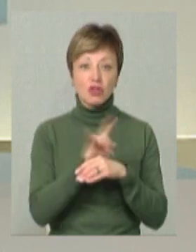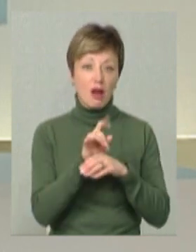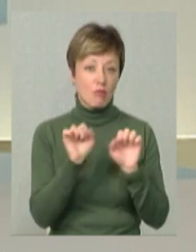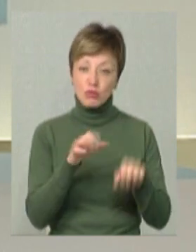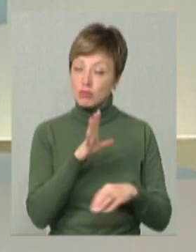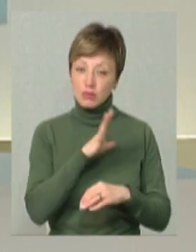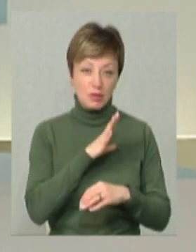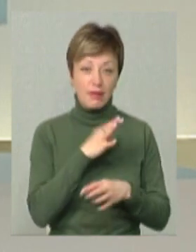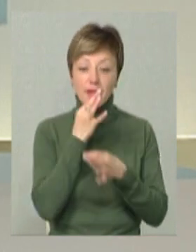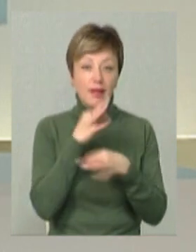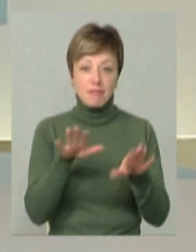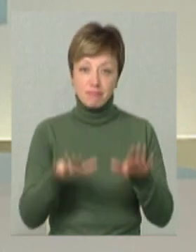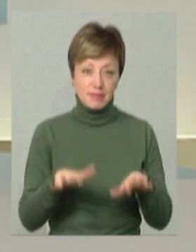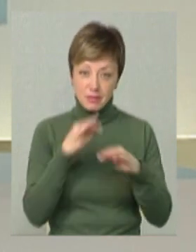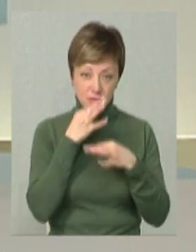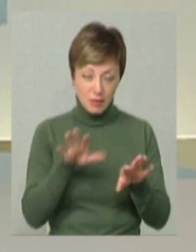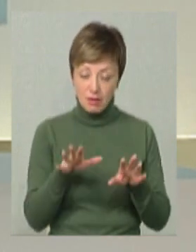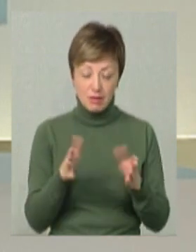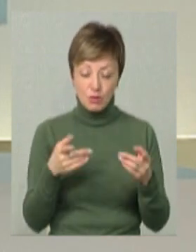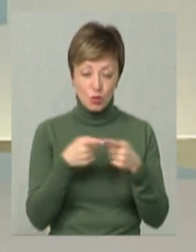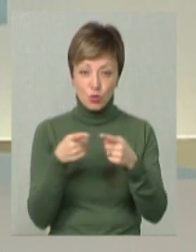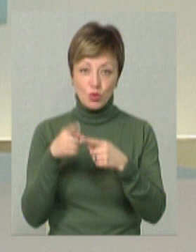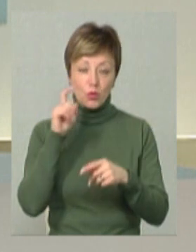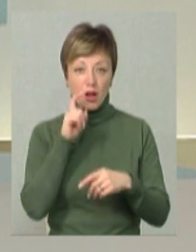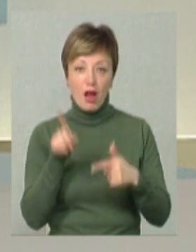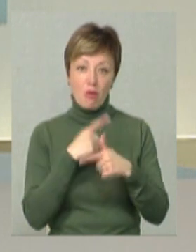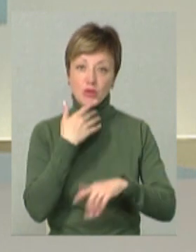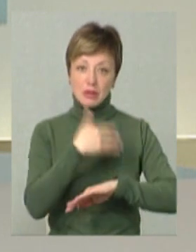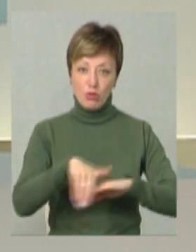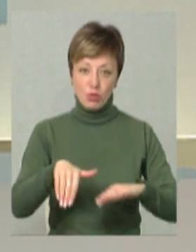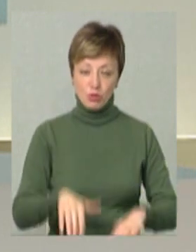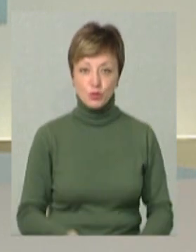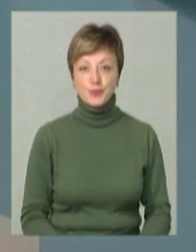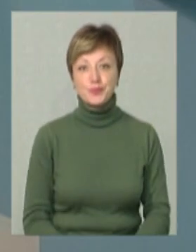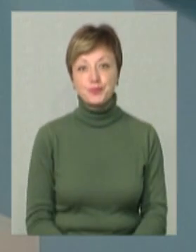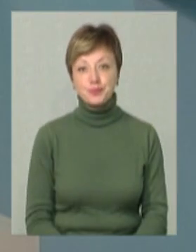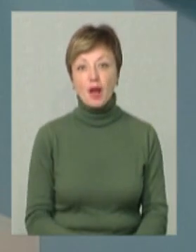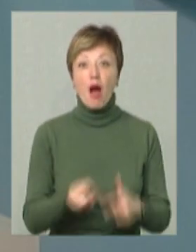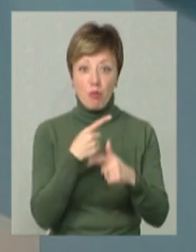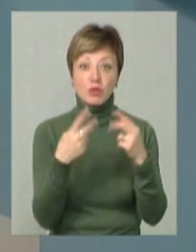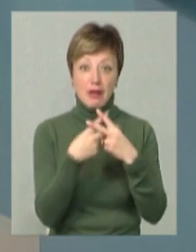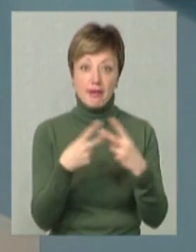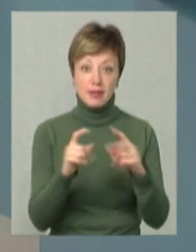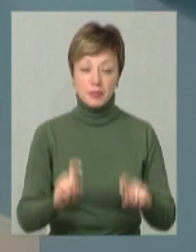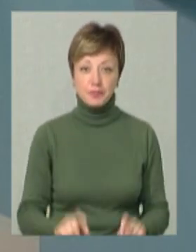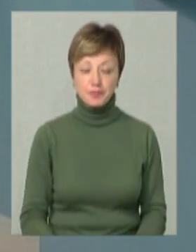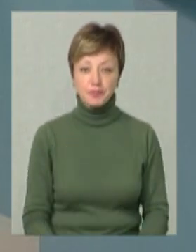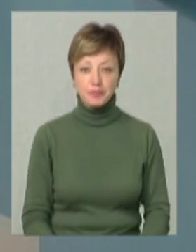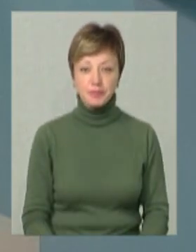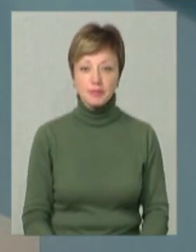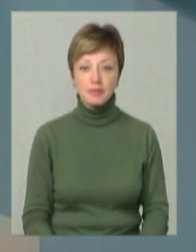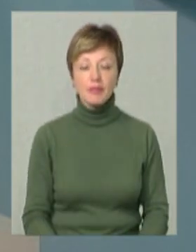може перебувати де завгодно, в будь-якому куточку України або навіть іноді і за ґратами. А який ще